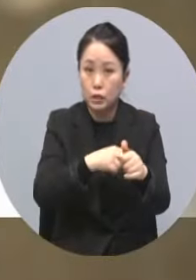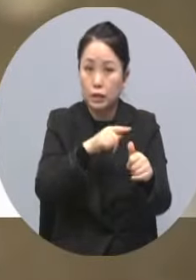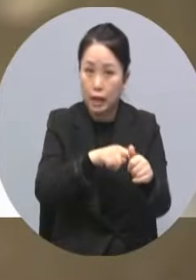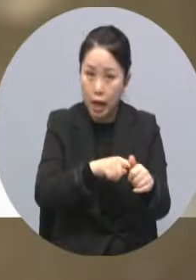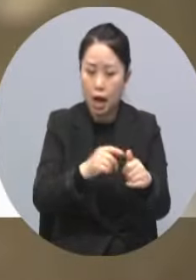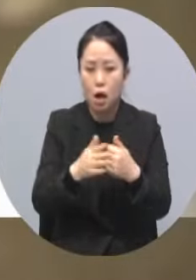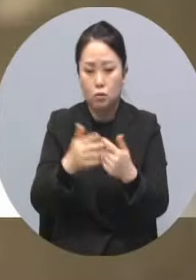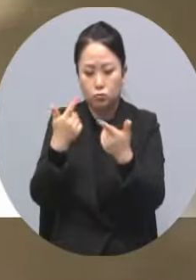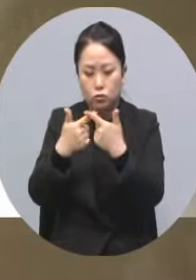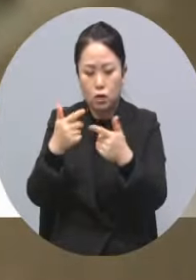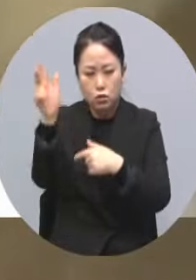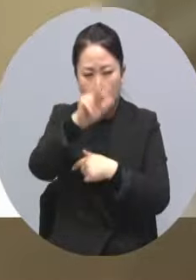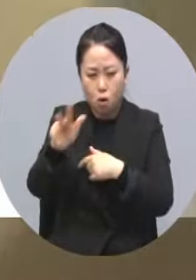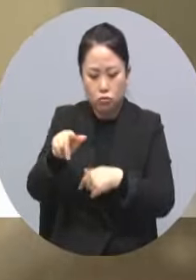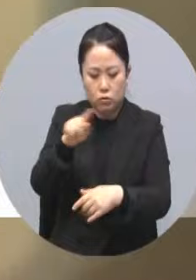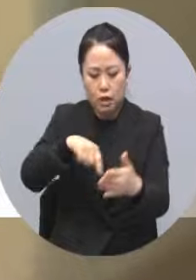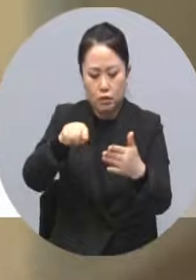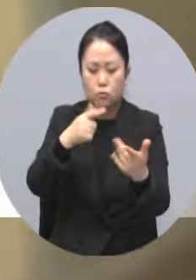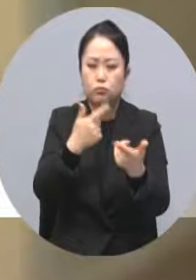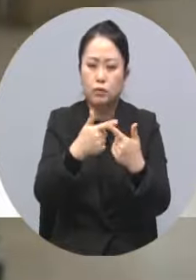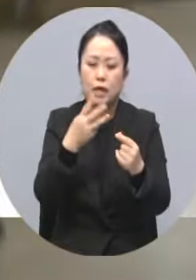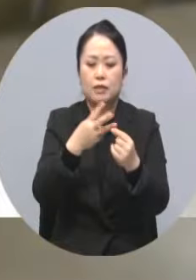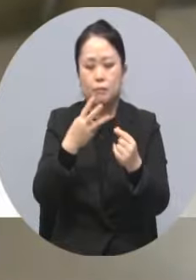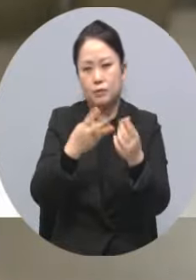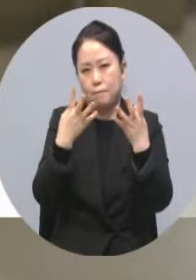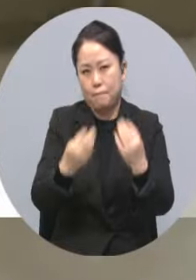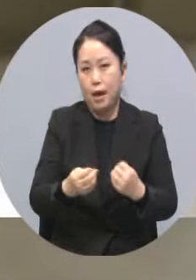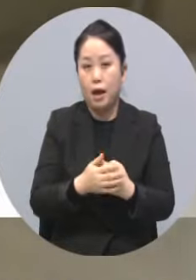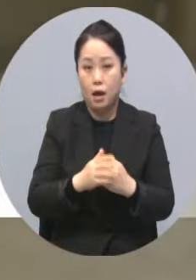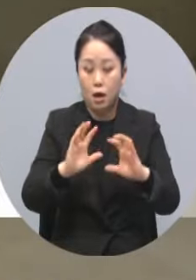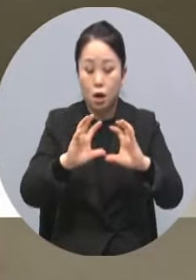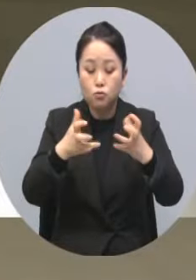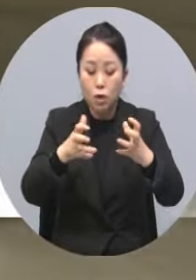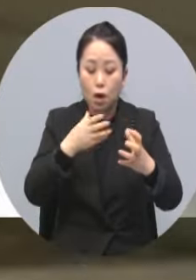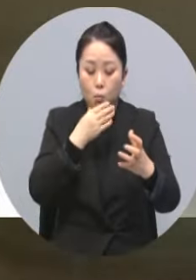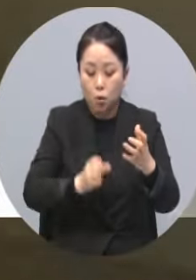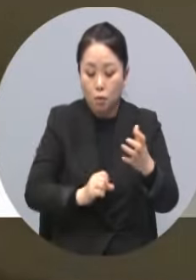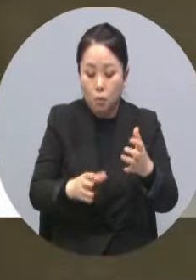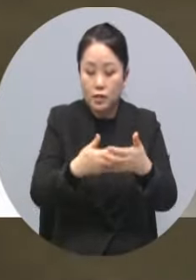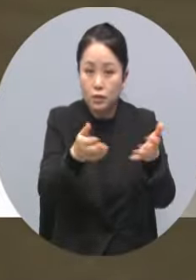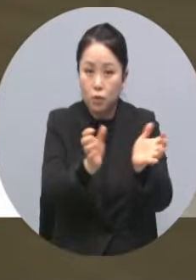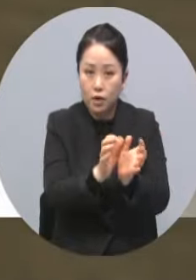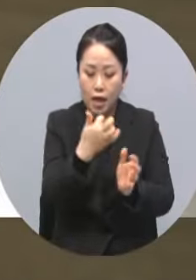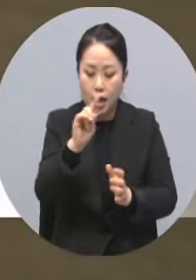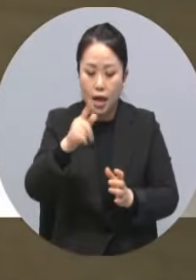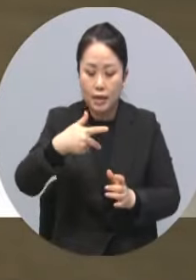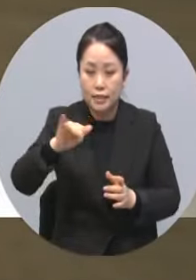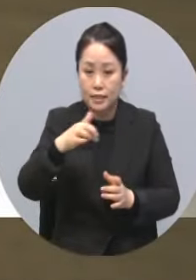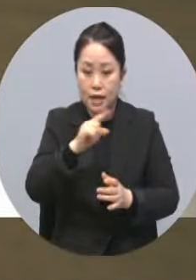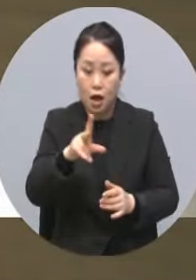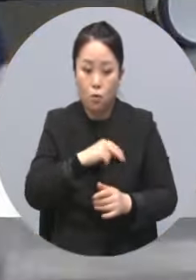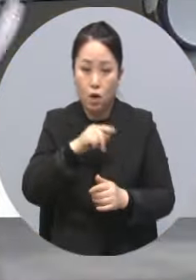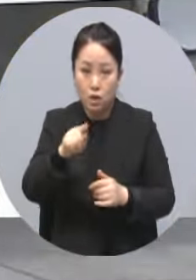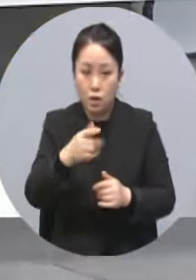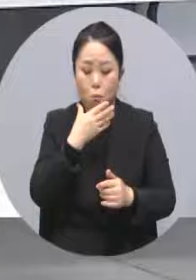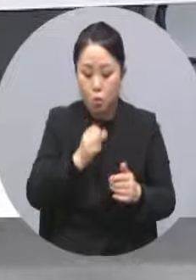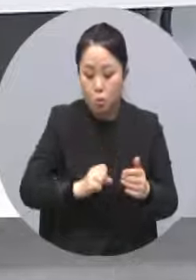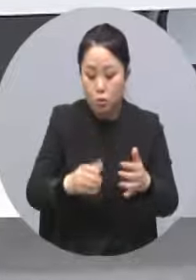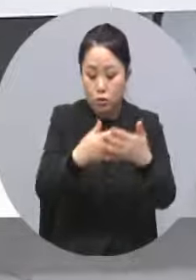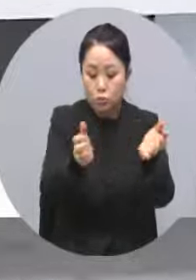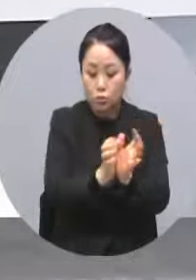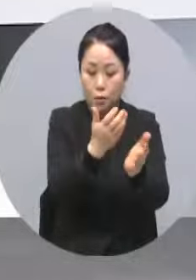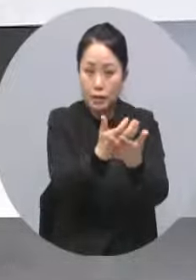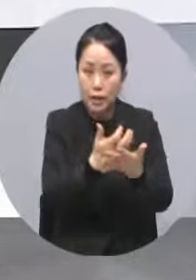번째로 많은 것으로 나타났습니다. 국회 보건복지위원회 한지아 의원이 보건복지부로부터 받은 자료에